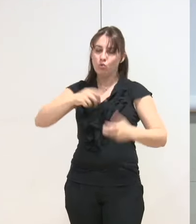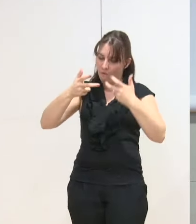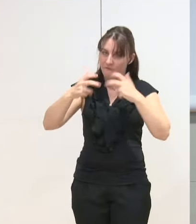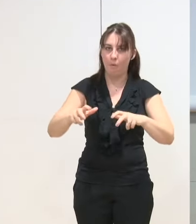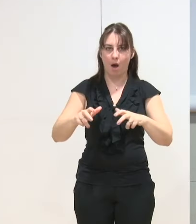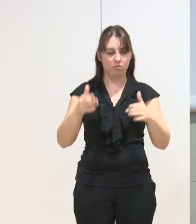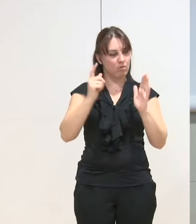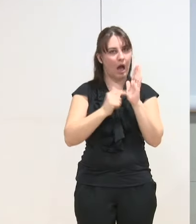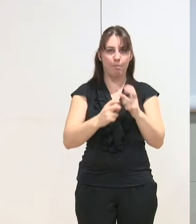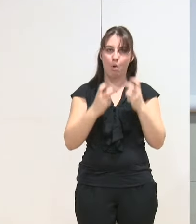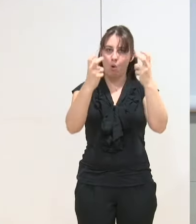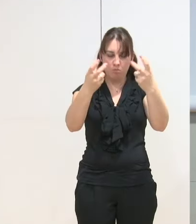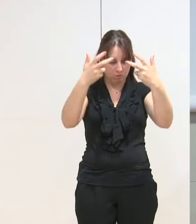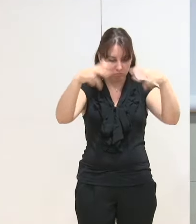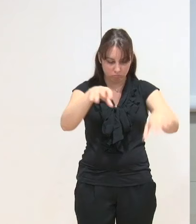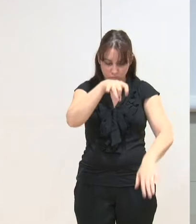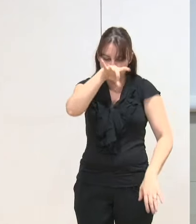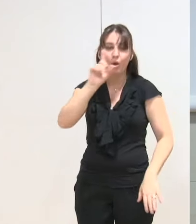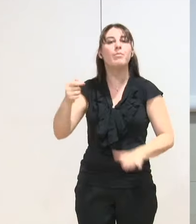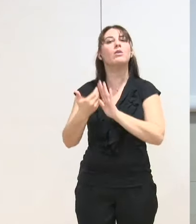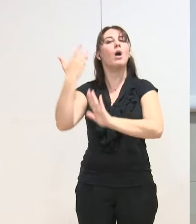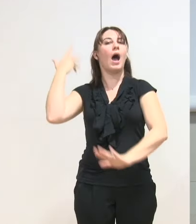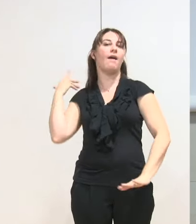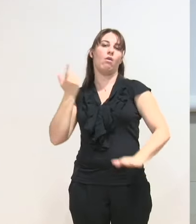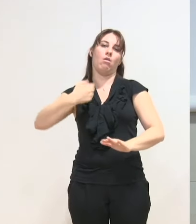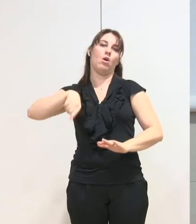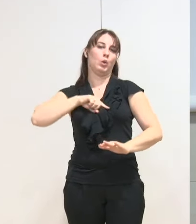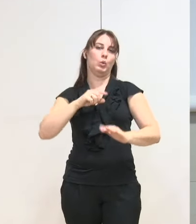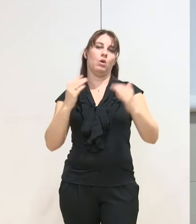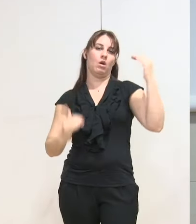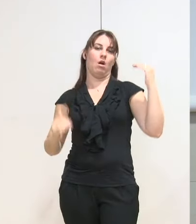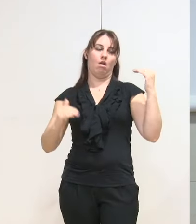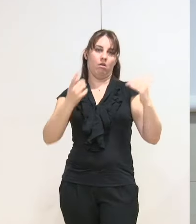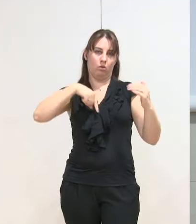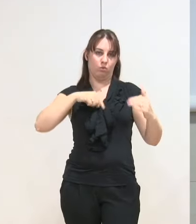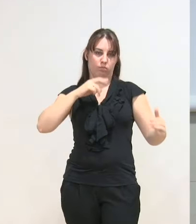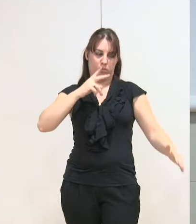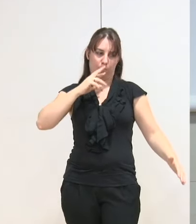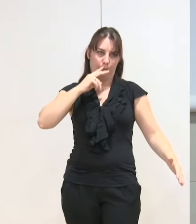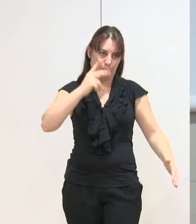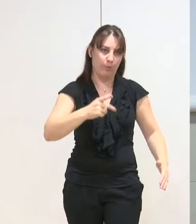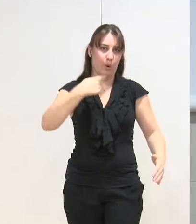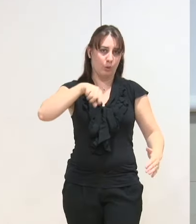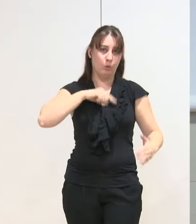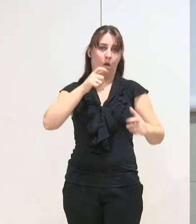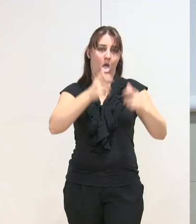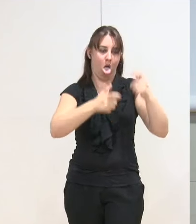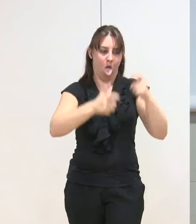difficultés même lorsque ces difficultés étaient moins grande que celle que nous que nous que nous